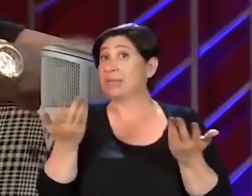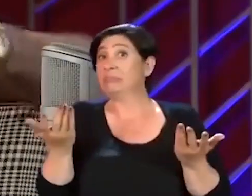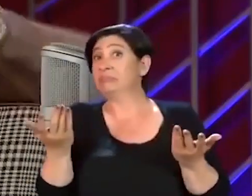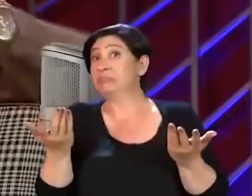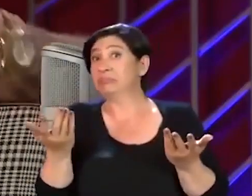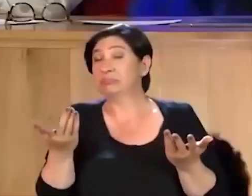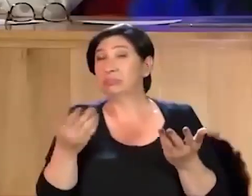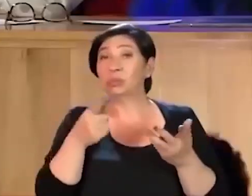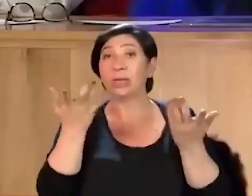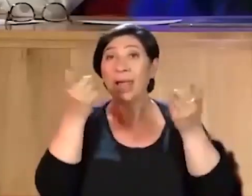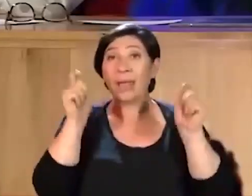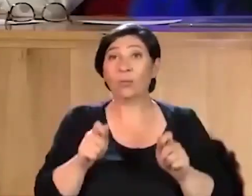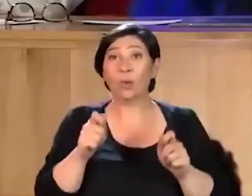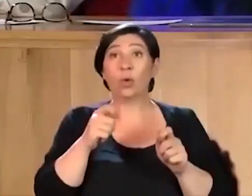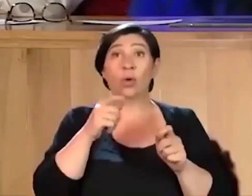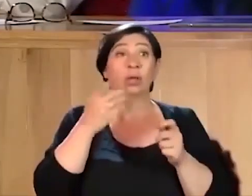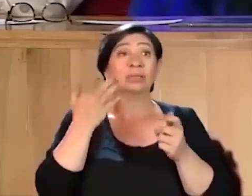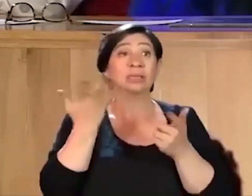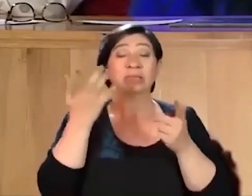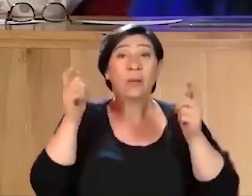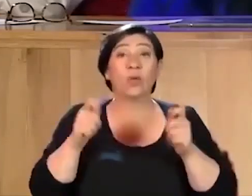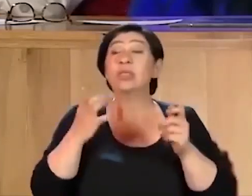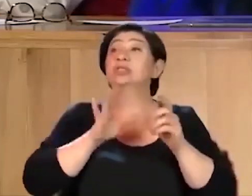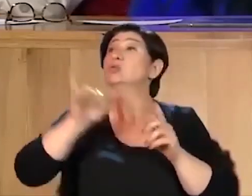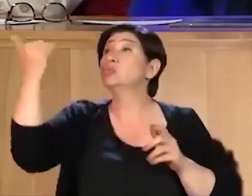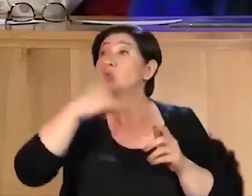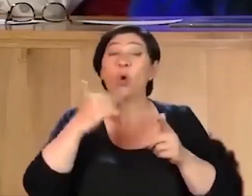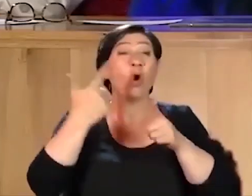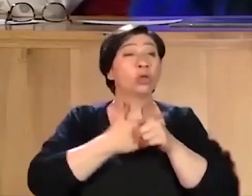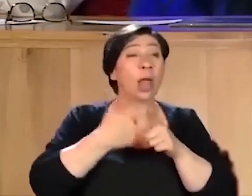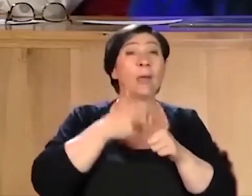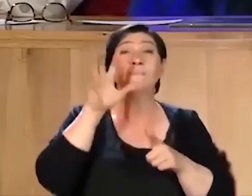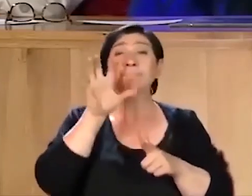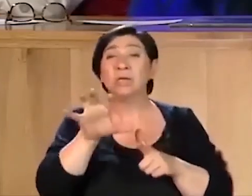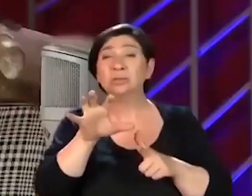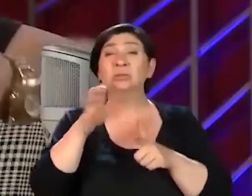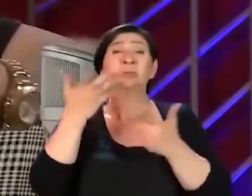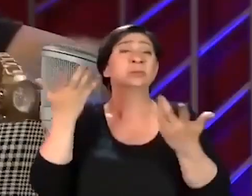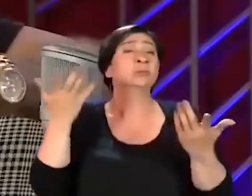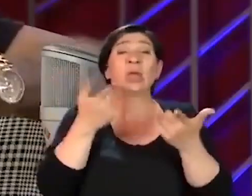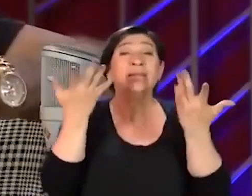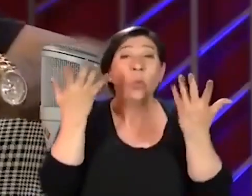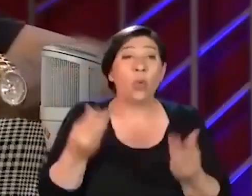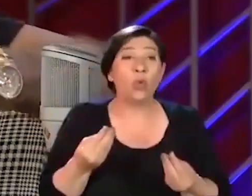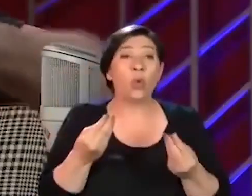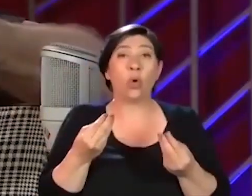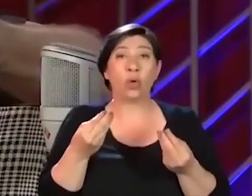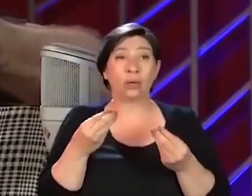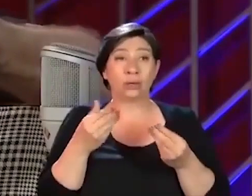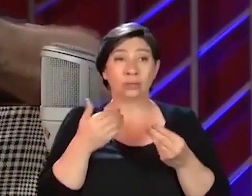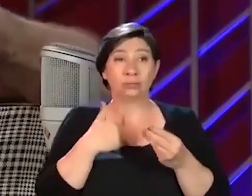ediliyor nasıl bu kadar şey bir araya geliyor nasıl uçuyor nasıl gidiliyor oteller 5 yıldızlı oteller Araplar nasıl oluyor